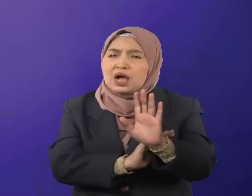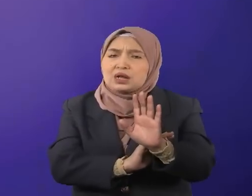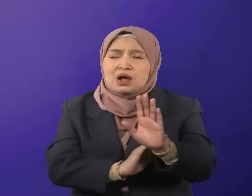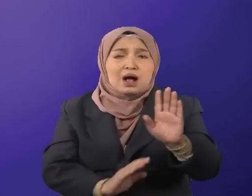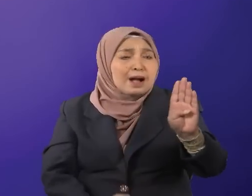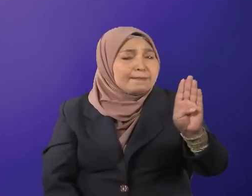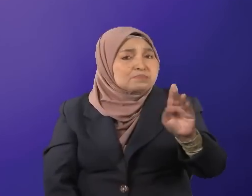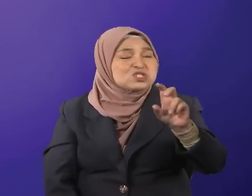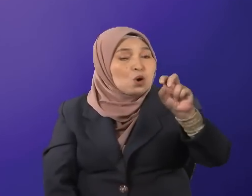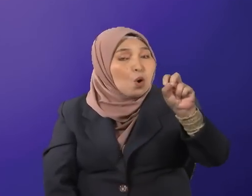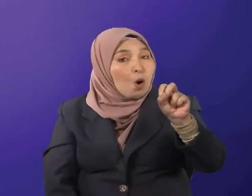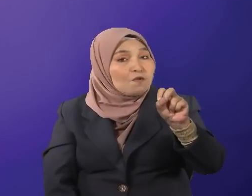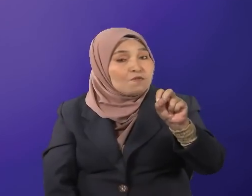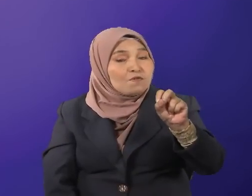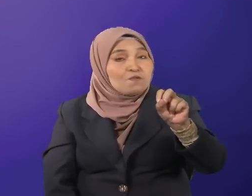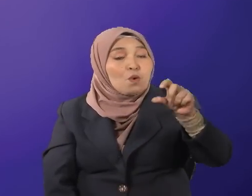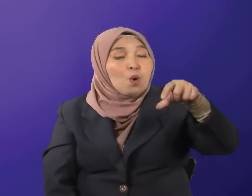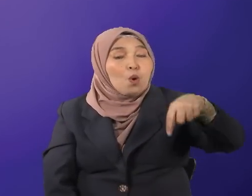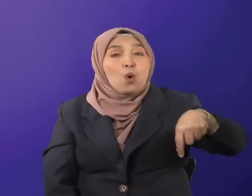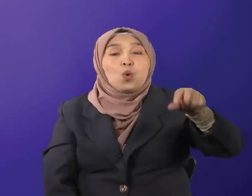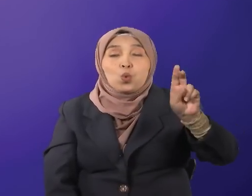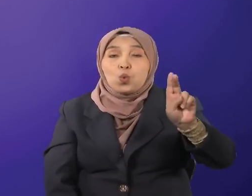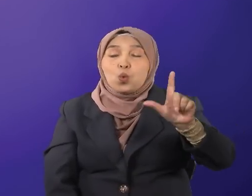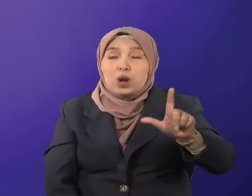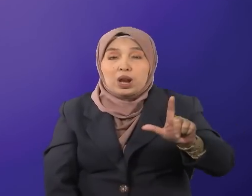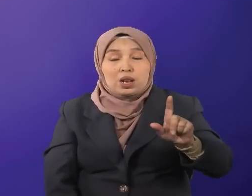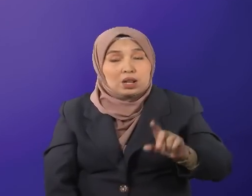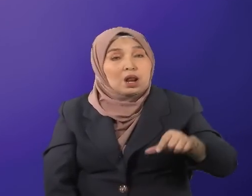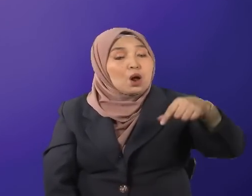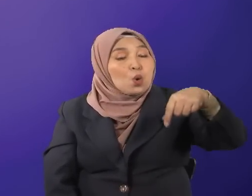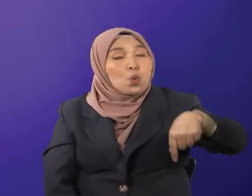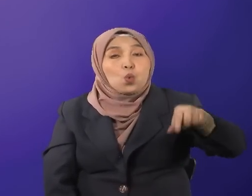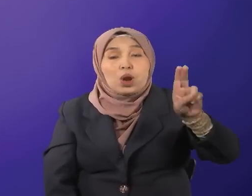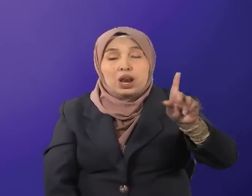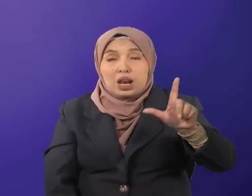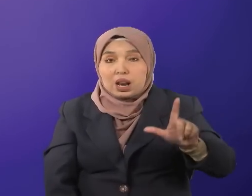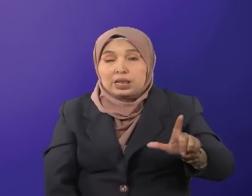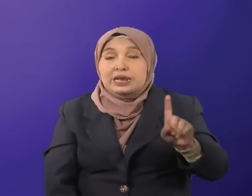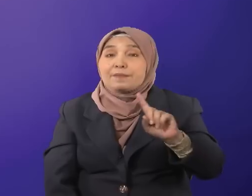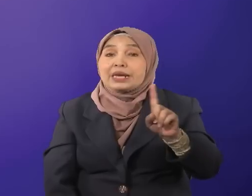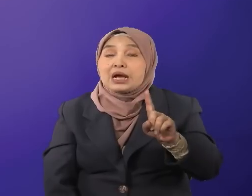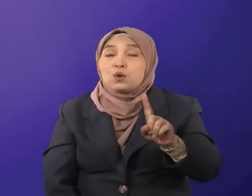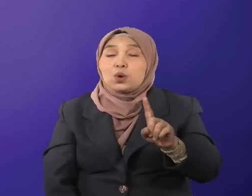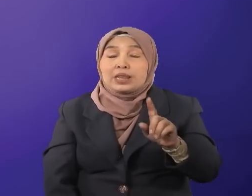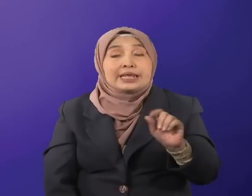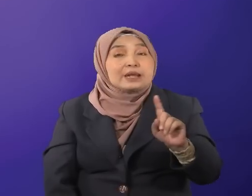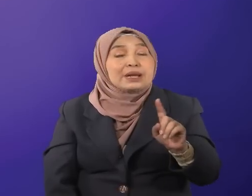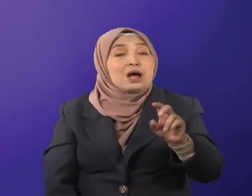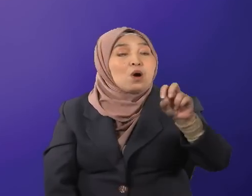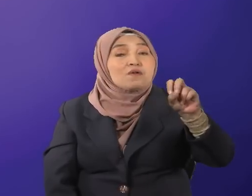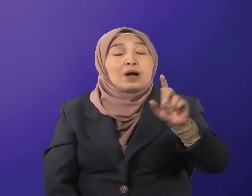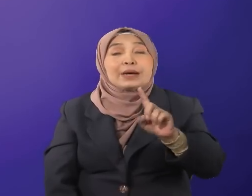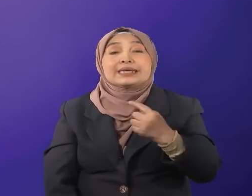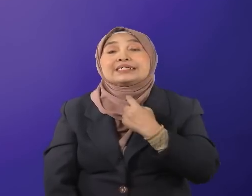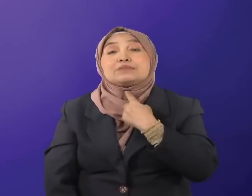Mesti qaf. Maksud dia cool. Cuba. Cool. Dekat mana cool? Qaf qaf dekat mana?